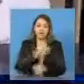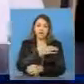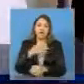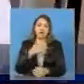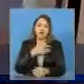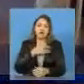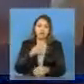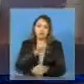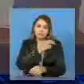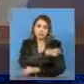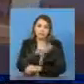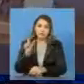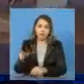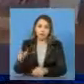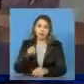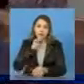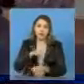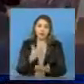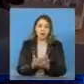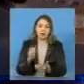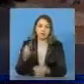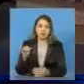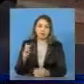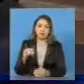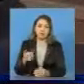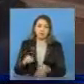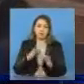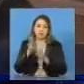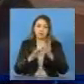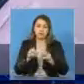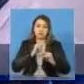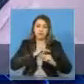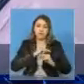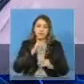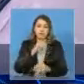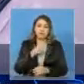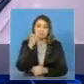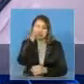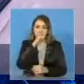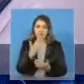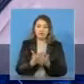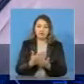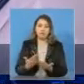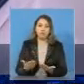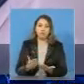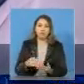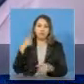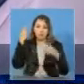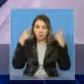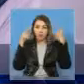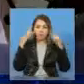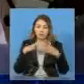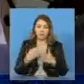бірі Жанаргүлі Бекжанова мамандығының қырсырына қанығып, күні-түні қызмет еткен жылдар оның еңбек кітапшасына ғана емес, ойы мен